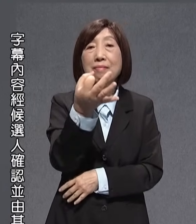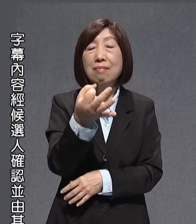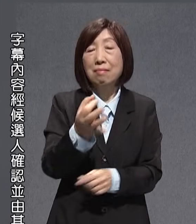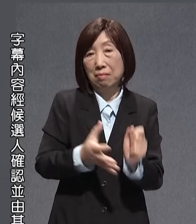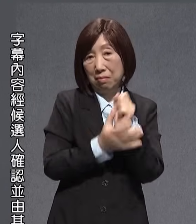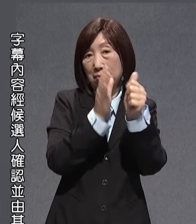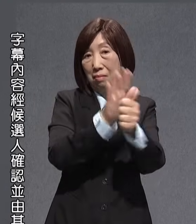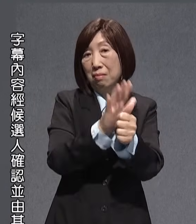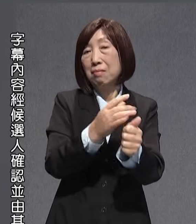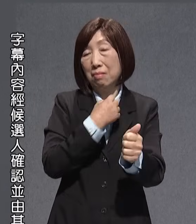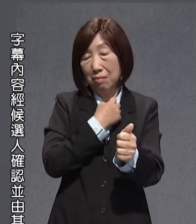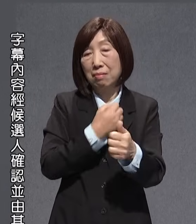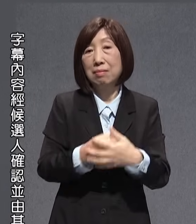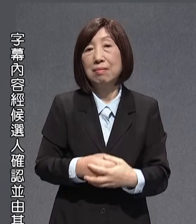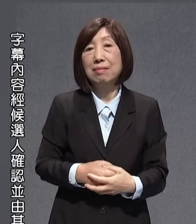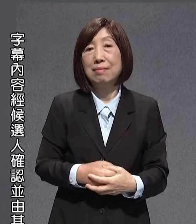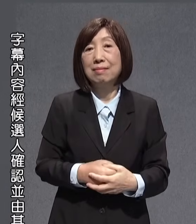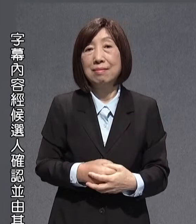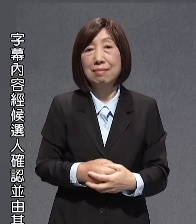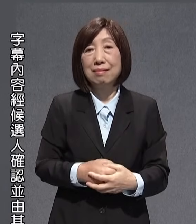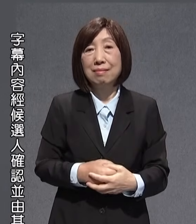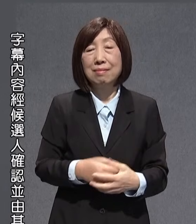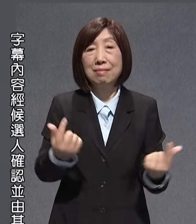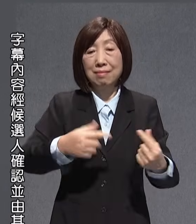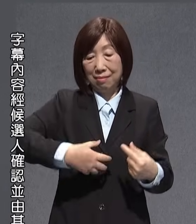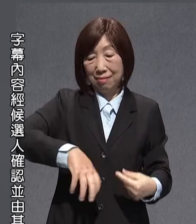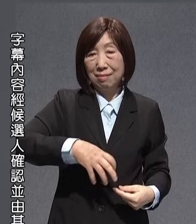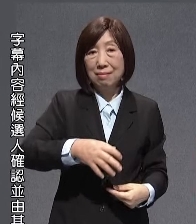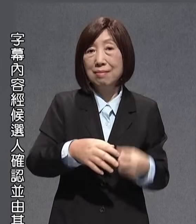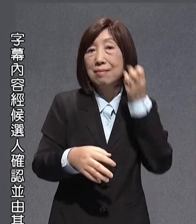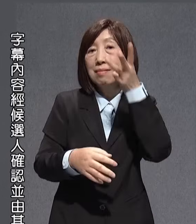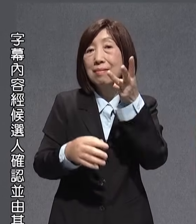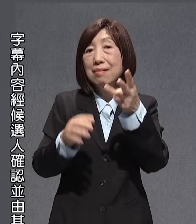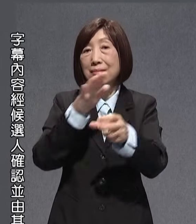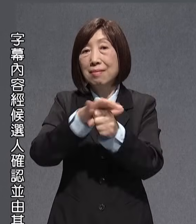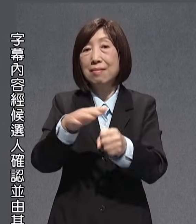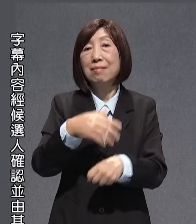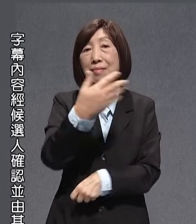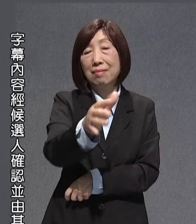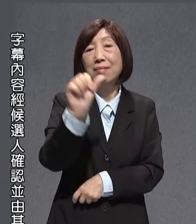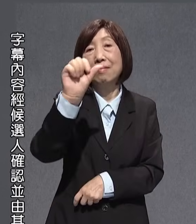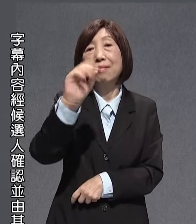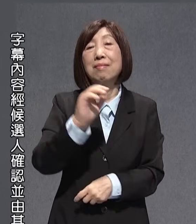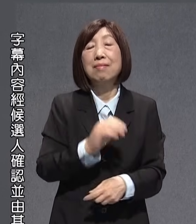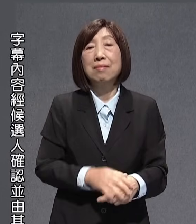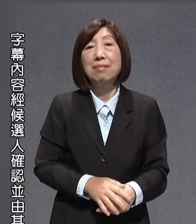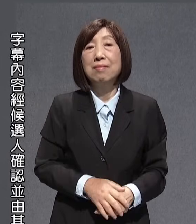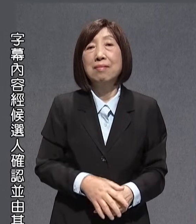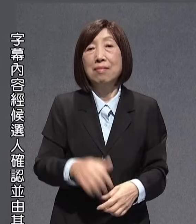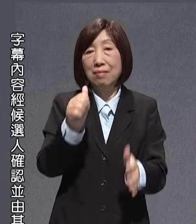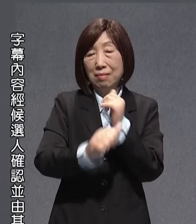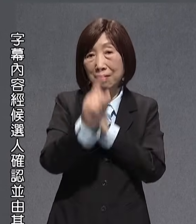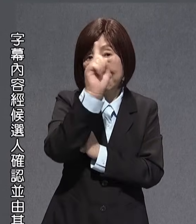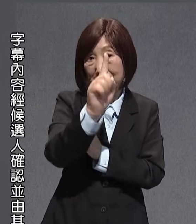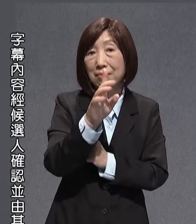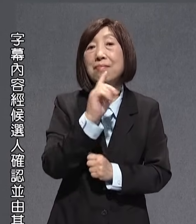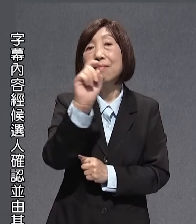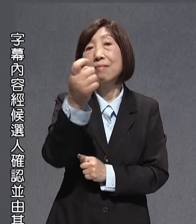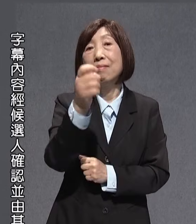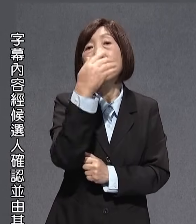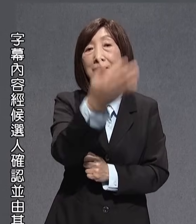是最有感的，因此怀孕满三个月给50,000，每生一个新生儿给